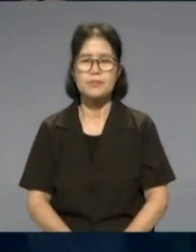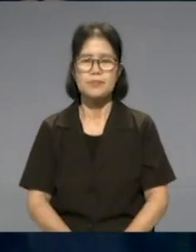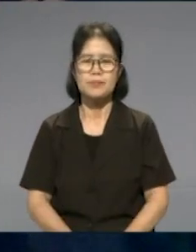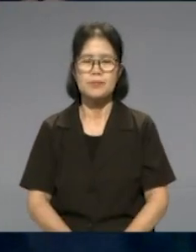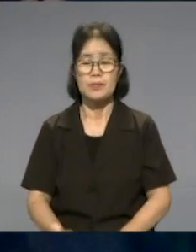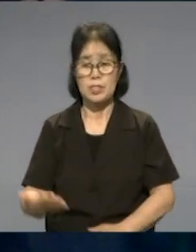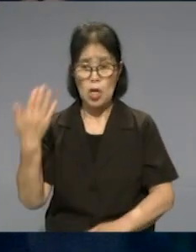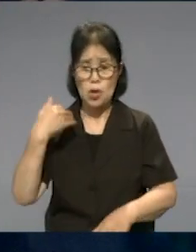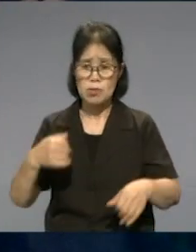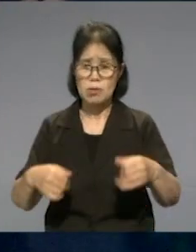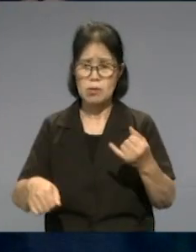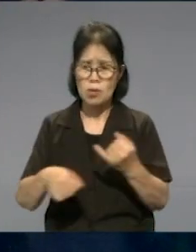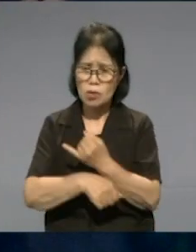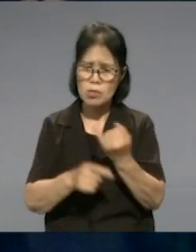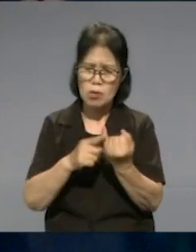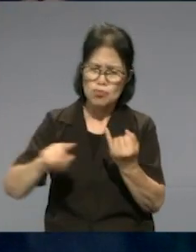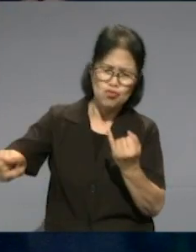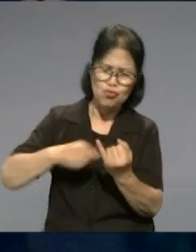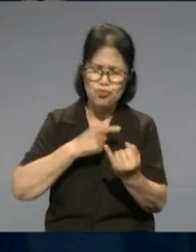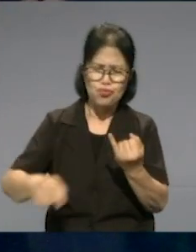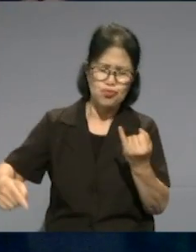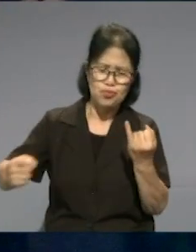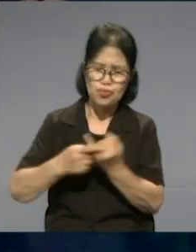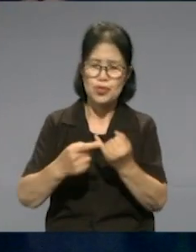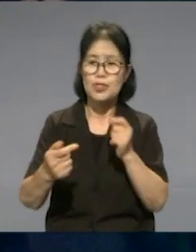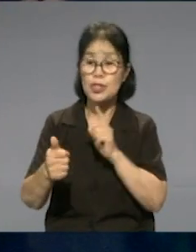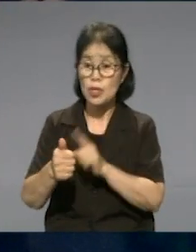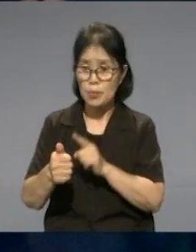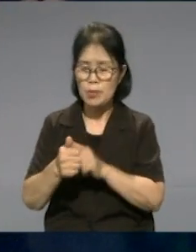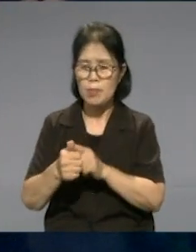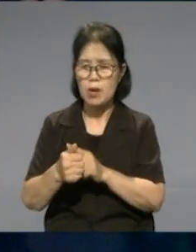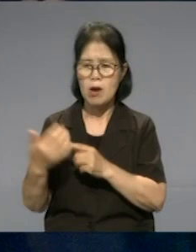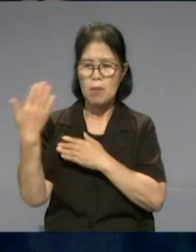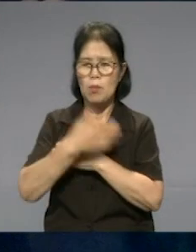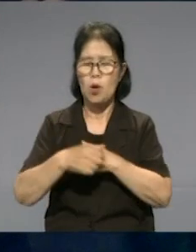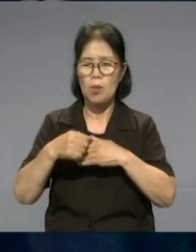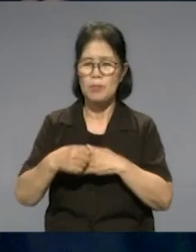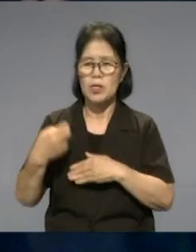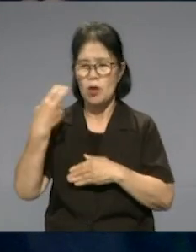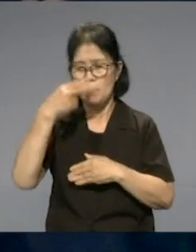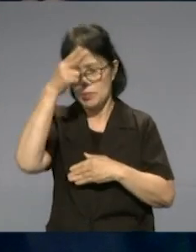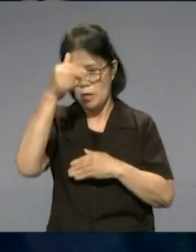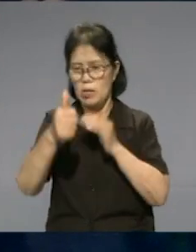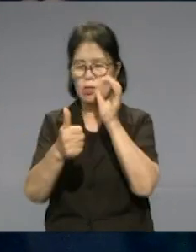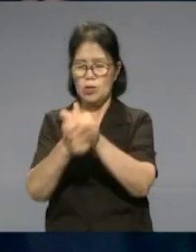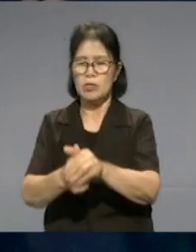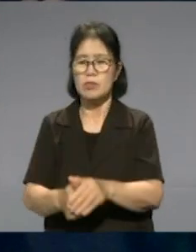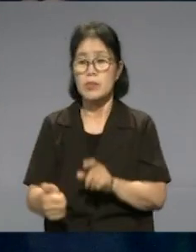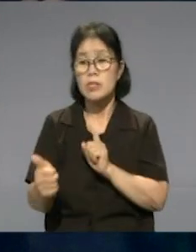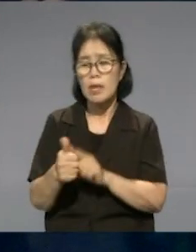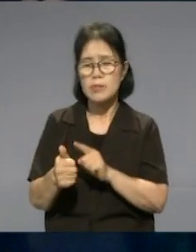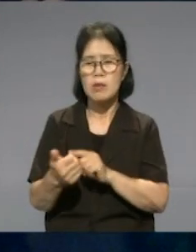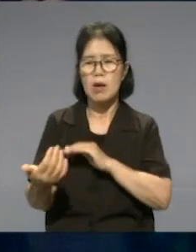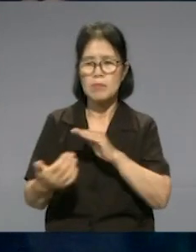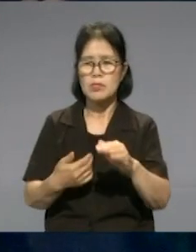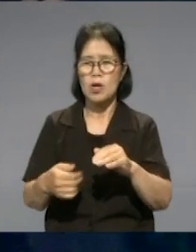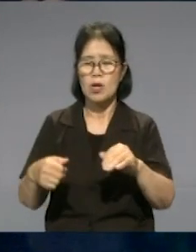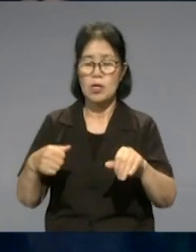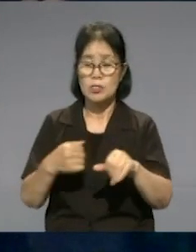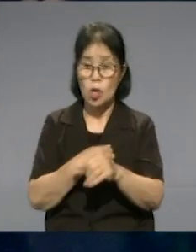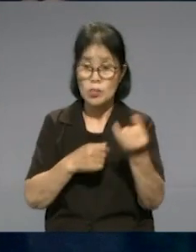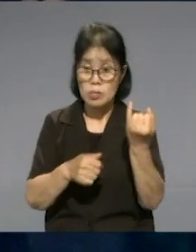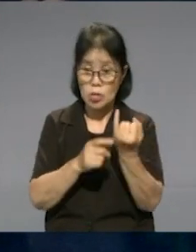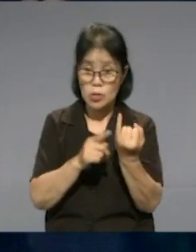전 연인에게 흉기를 휘둘러 살해한 혐의를 받는 30대 남성의 신병이 검찰에 넘겨졌습니다. 이 남성은 앞서 전